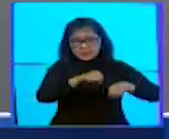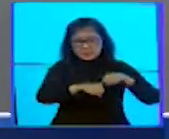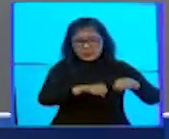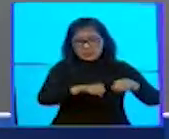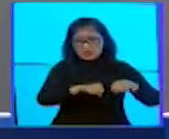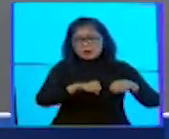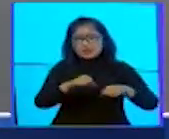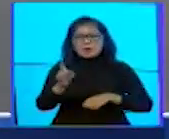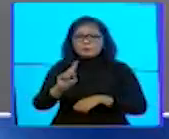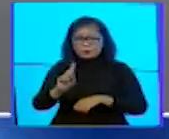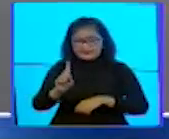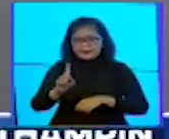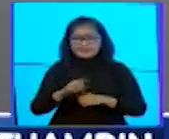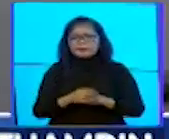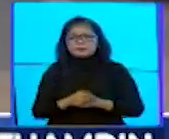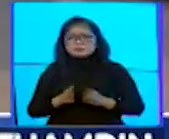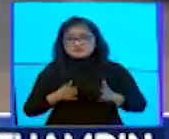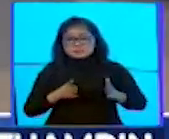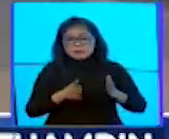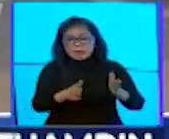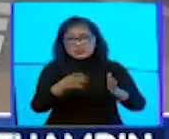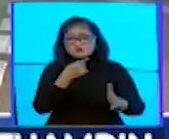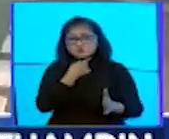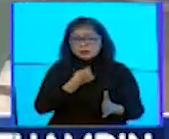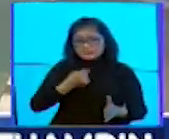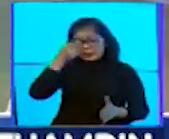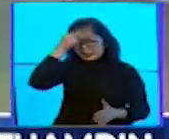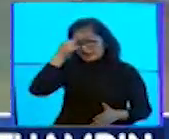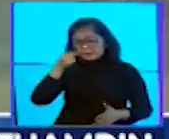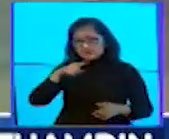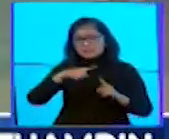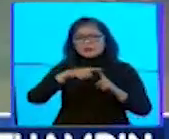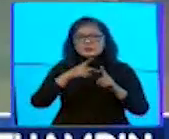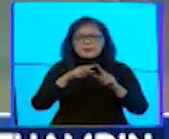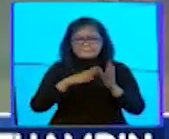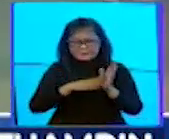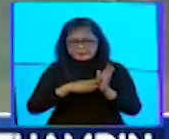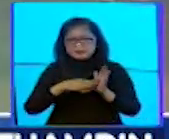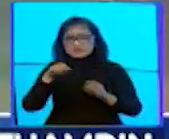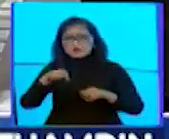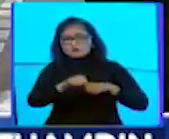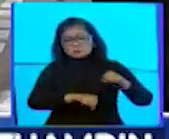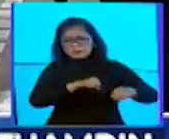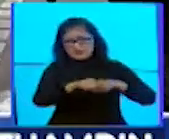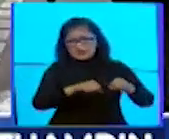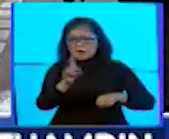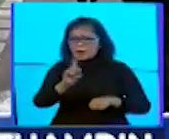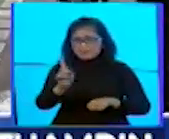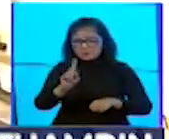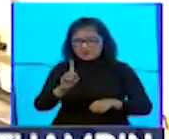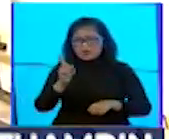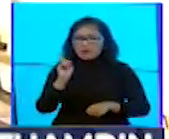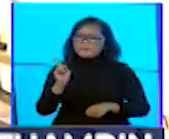sekitaran kawasan Sudirman Tamrin, Jakarta Pusat. Pelarangan ini dilakukan untuk mencegah terjadinya kerumunan masyarakat yang hendak